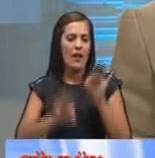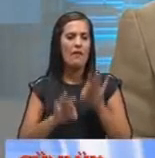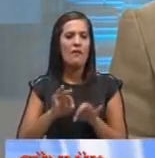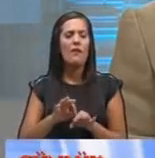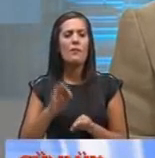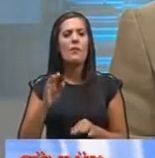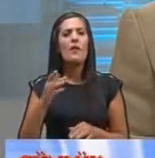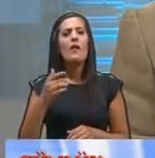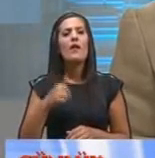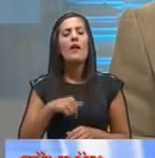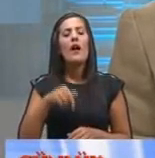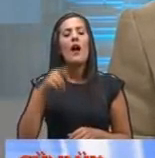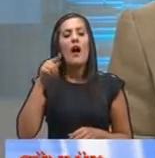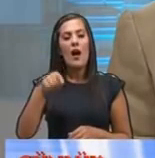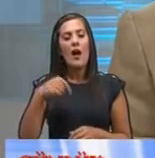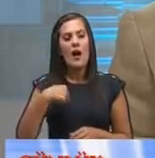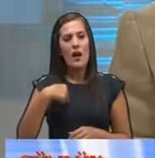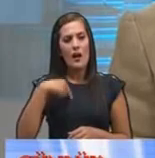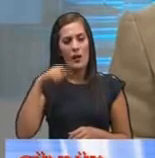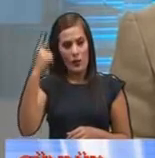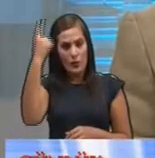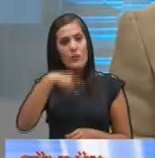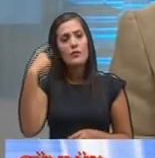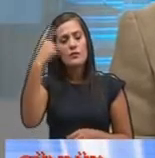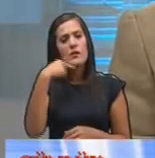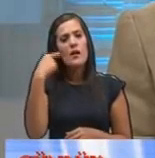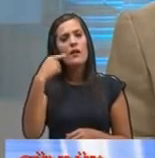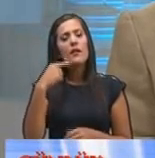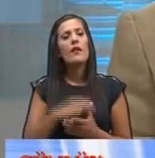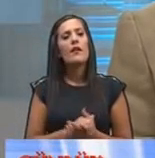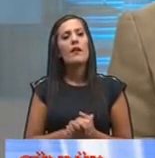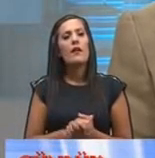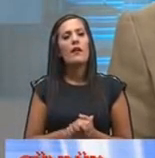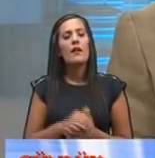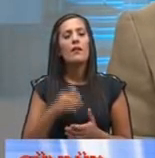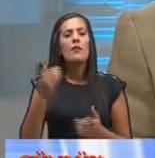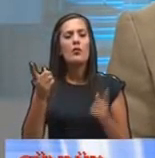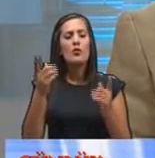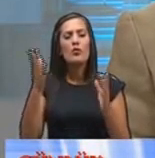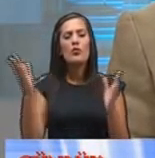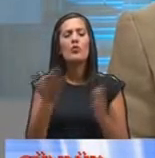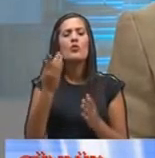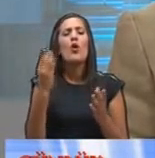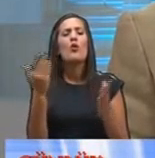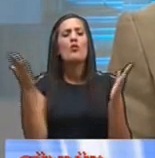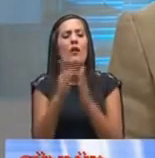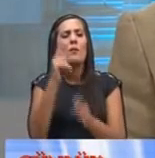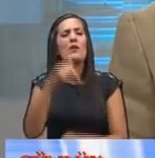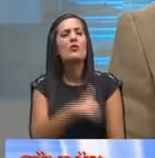Hangi koşullarda gerekir? Ve daima ona geliyorum. Dolayısıyla ve küçük bir yüzdesinde